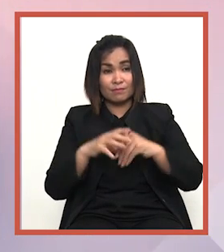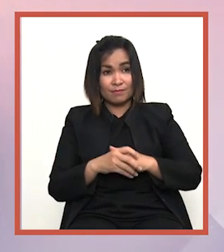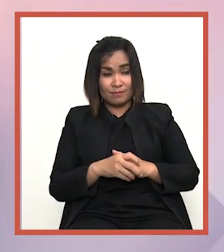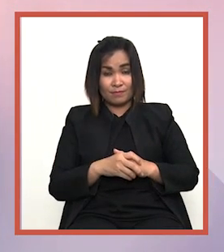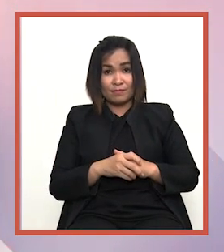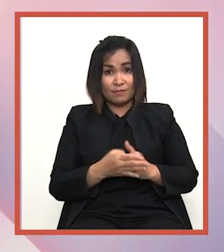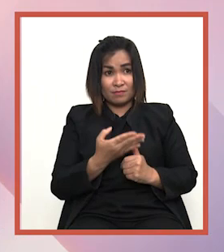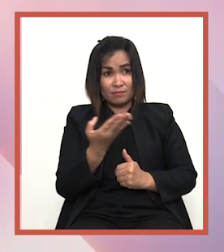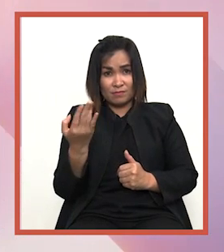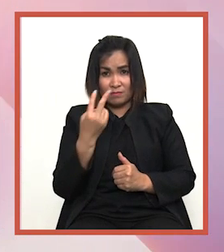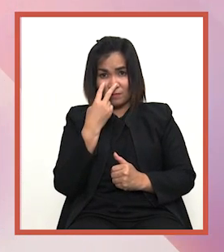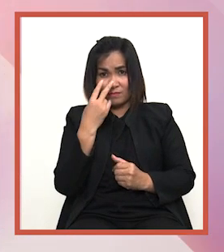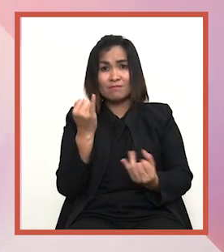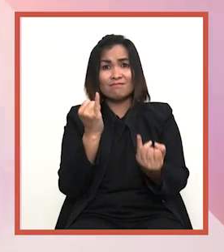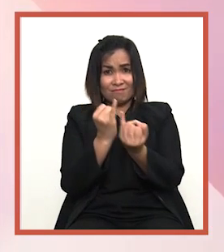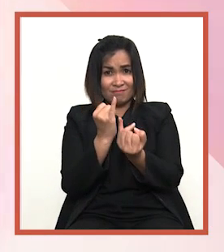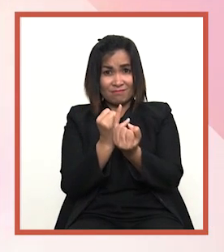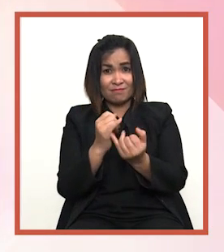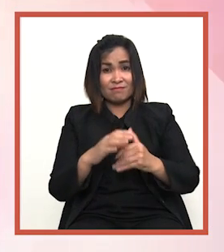อันนี้นักเรียนคงจะคุ้นตากันดีนะฮะ